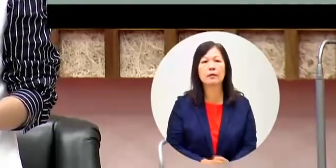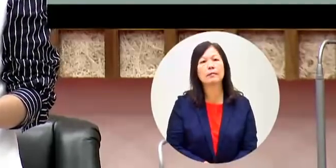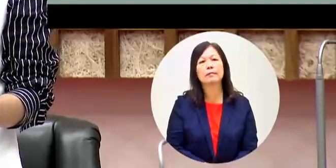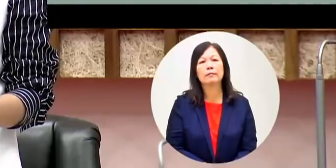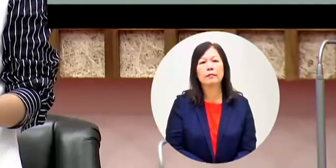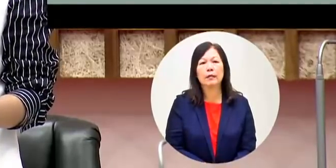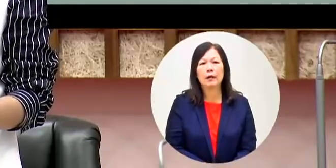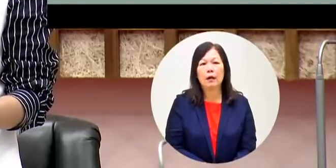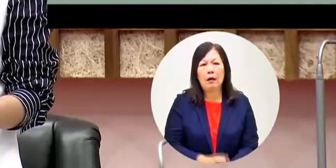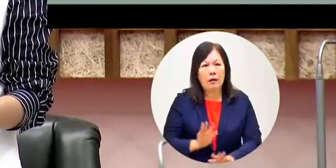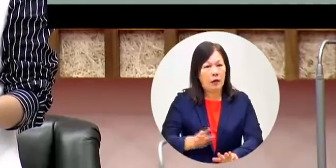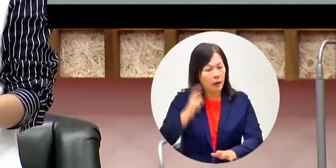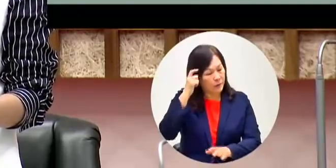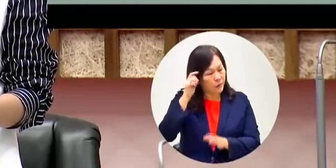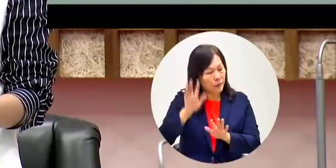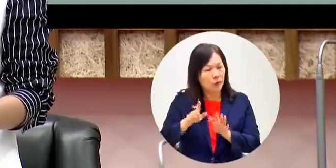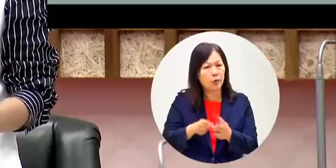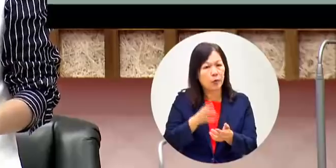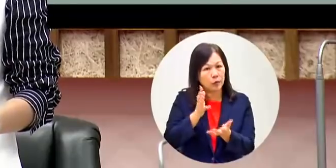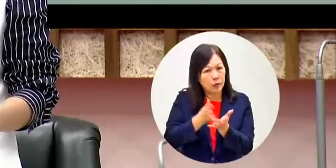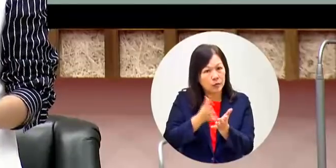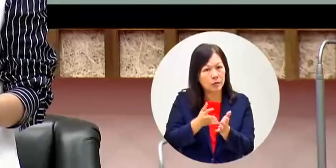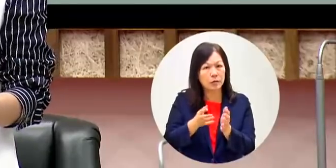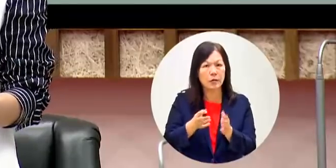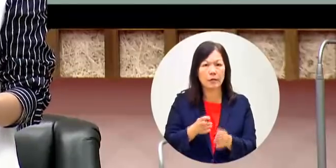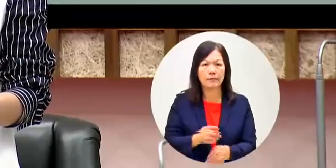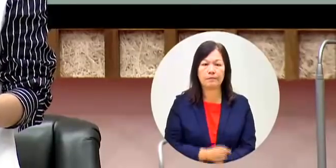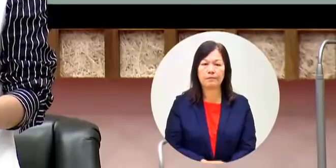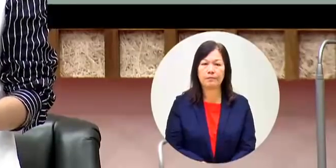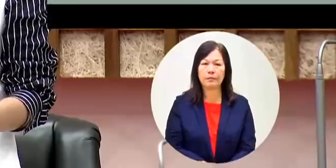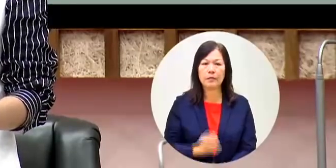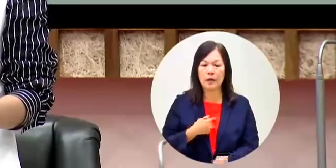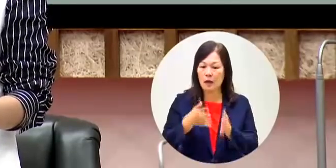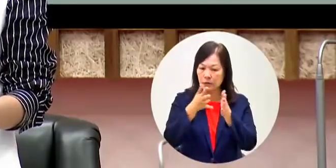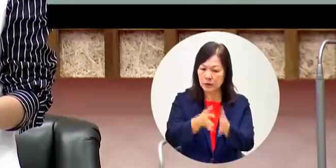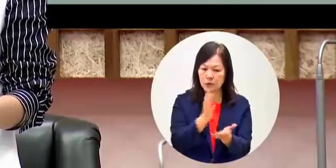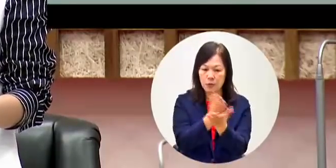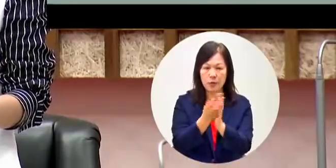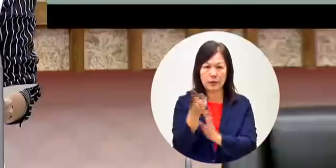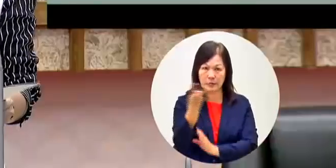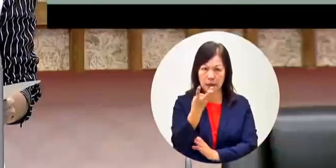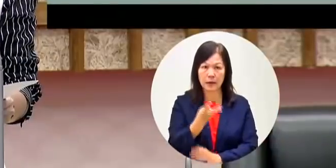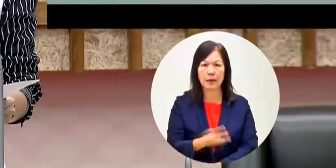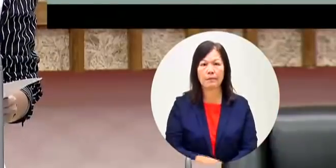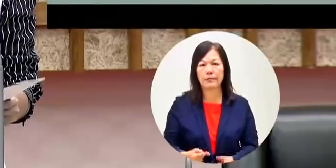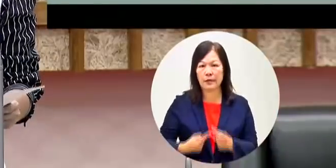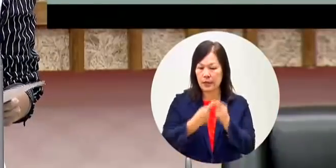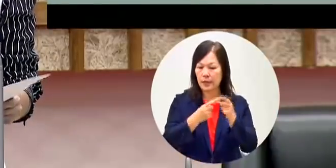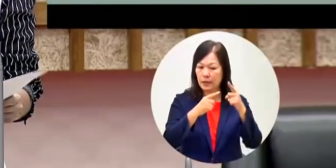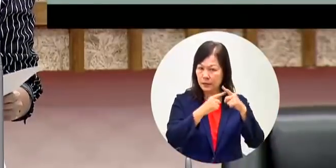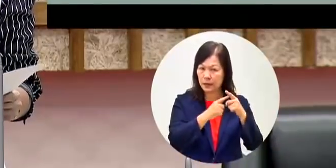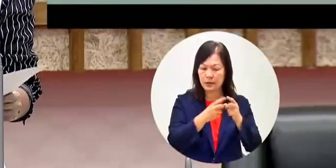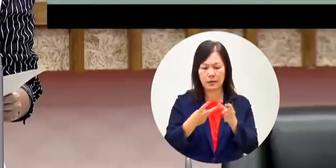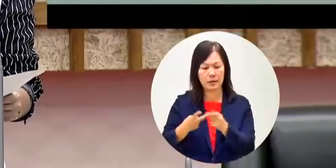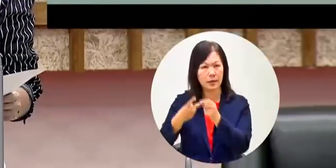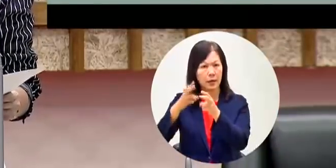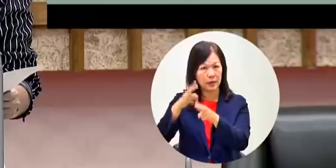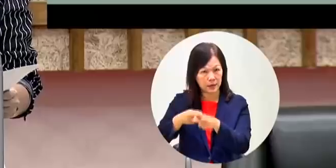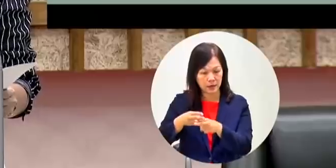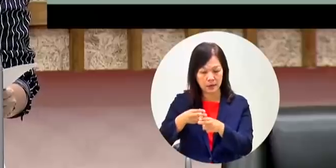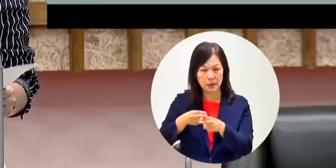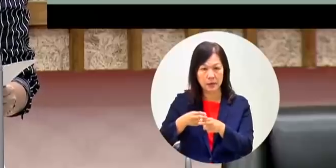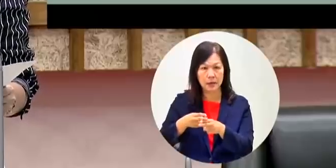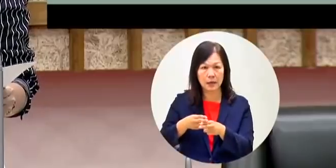言我将针对呢三个方向哦。第一个人，第二个信，就是诚信，第三个就是德